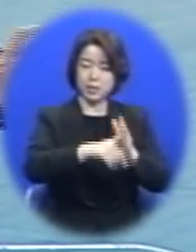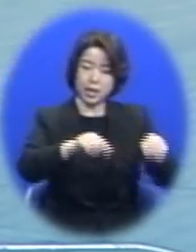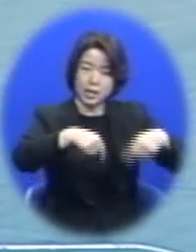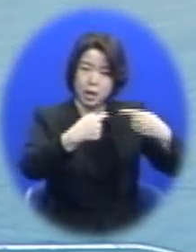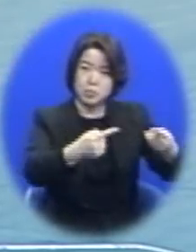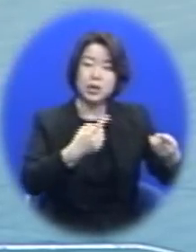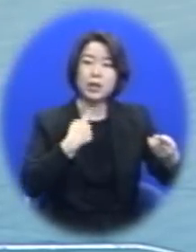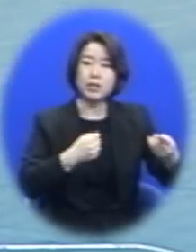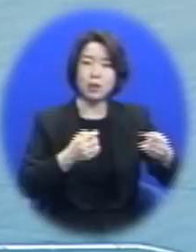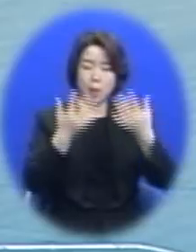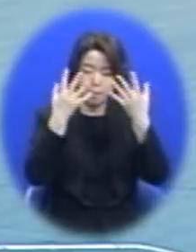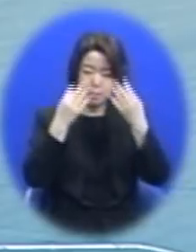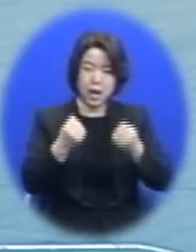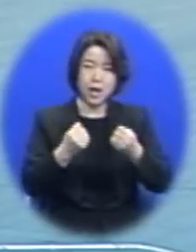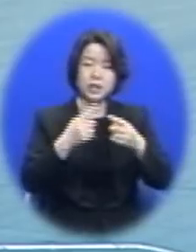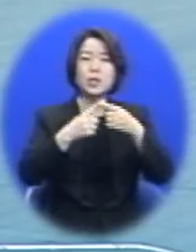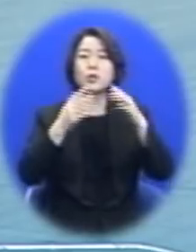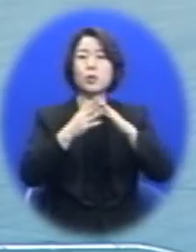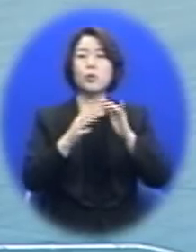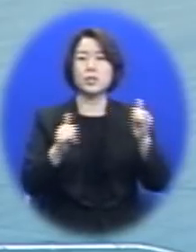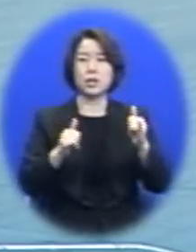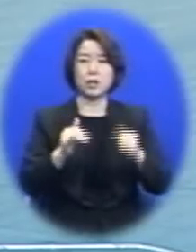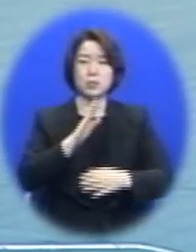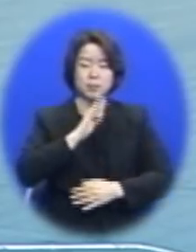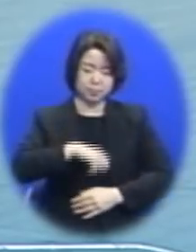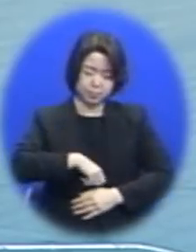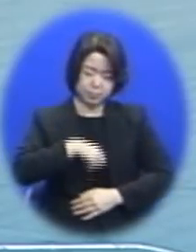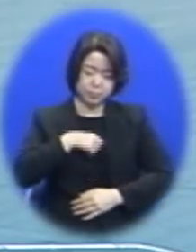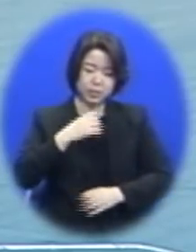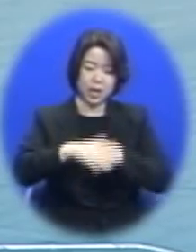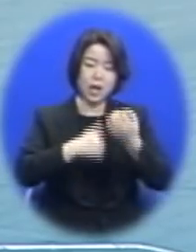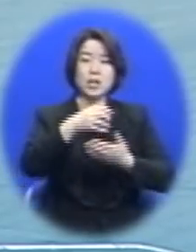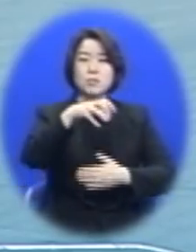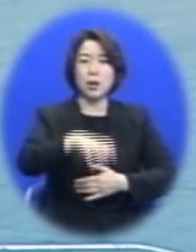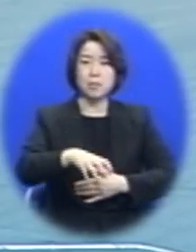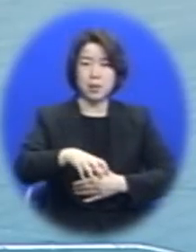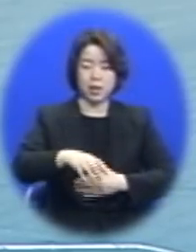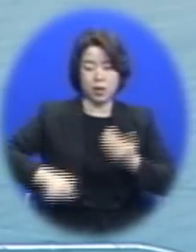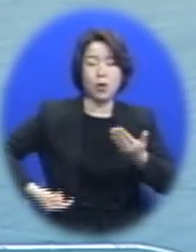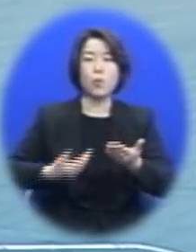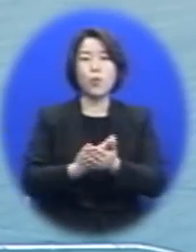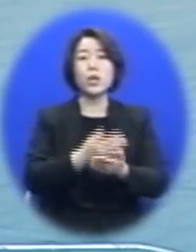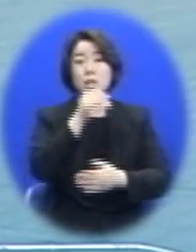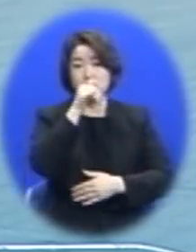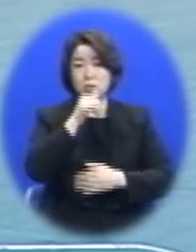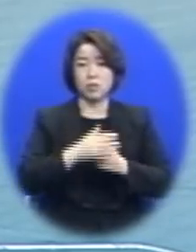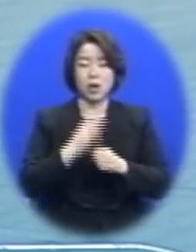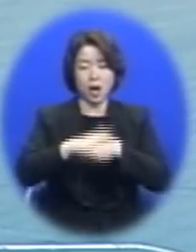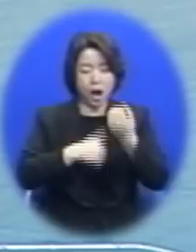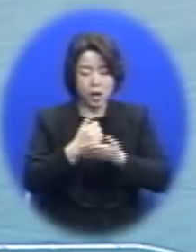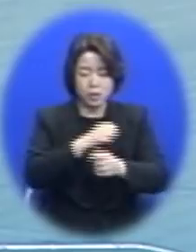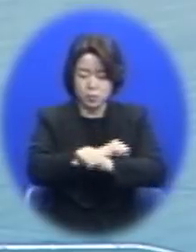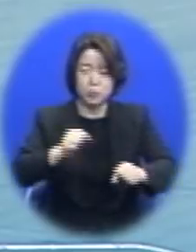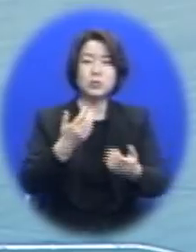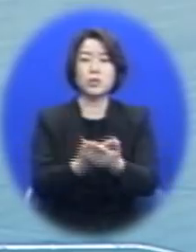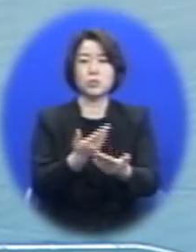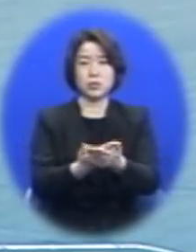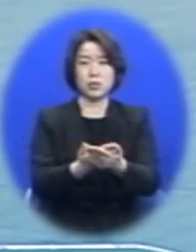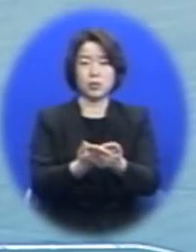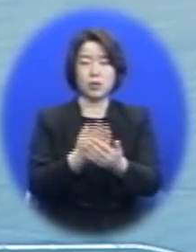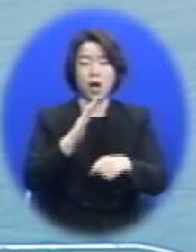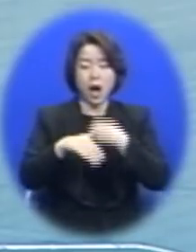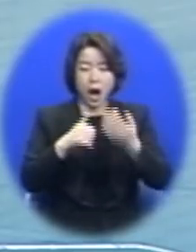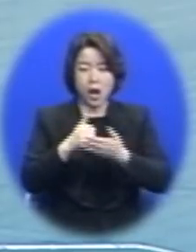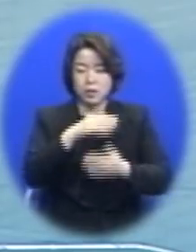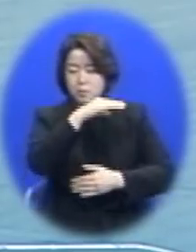많은 교인들은 진심으로 하나님앞에 회개의 했듯 하나님 용서해주세요 하나님이 바로